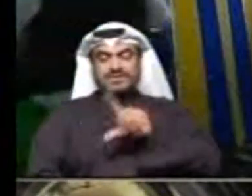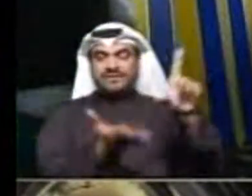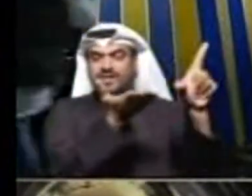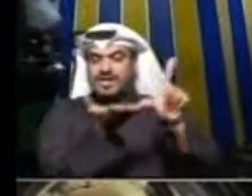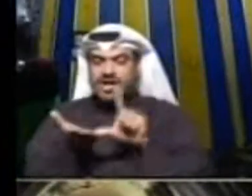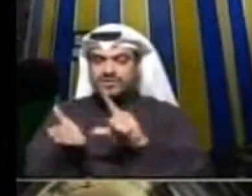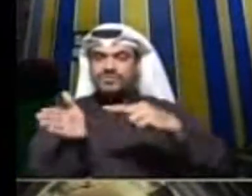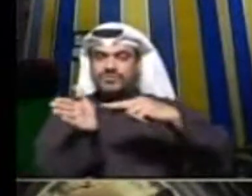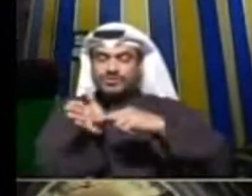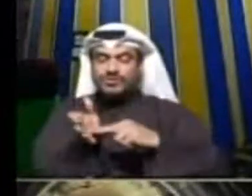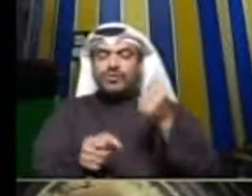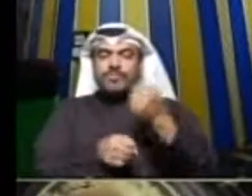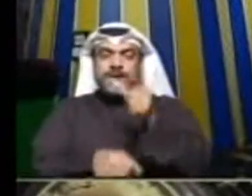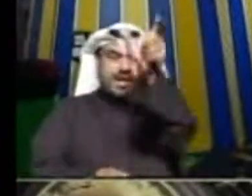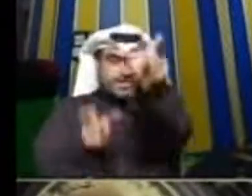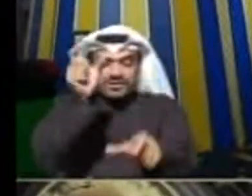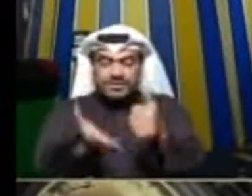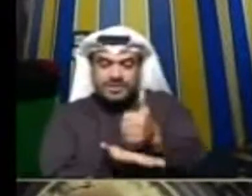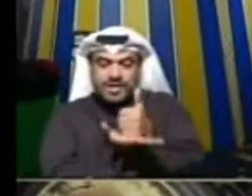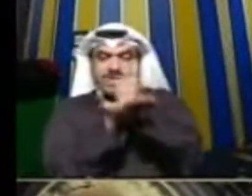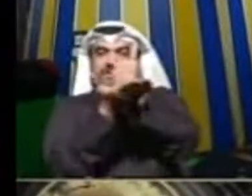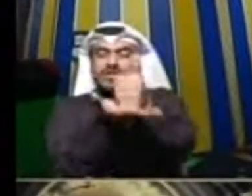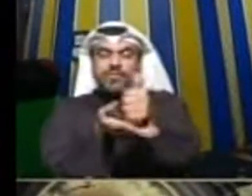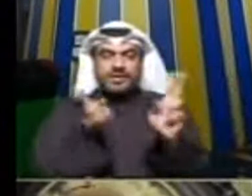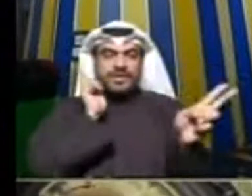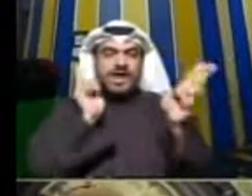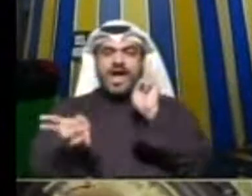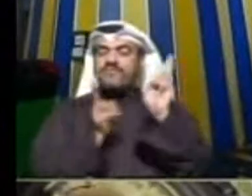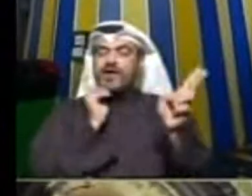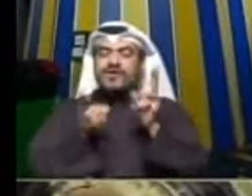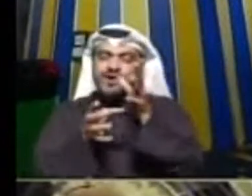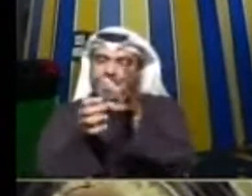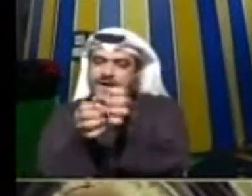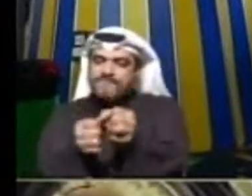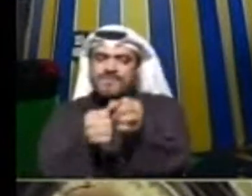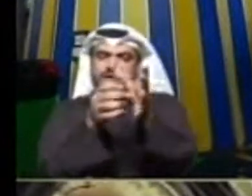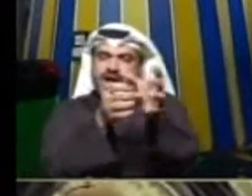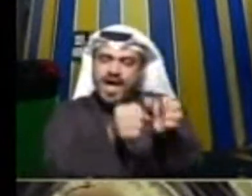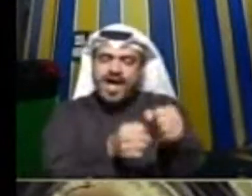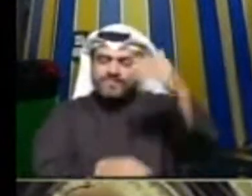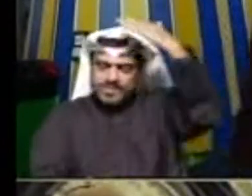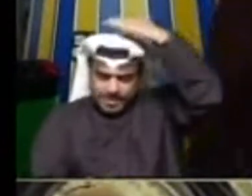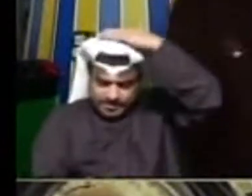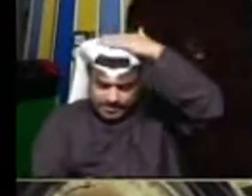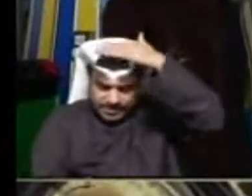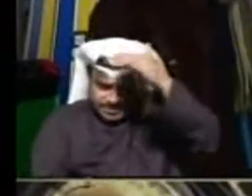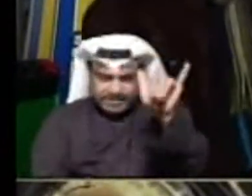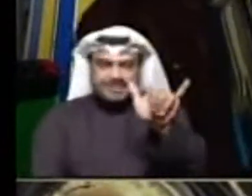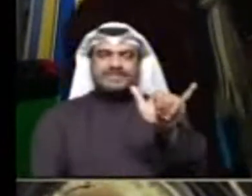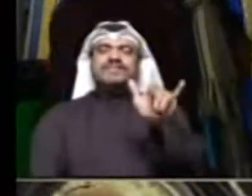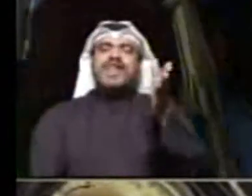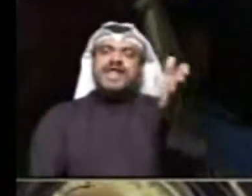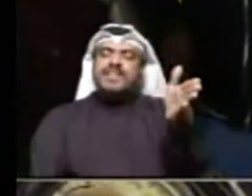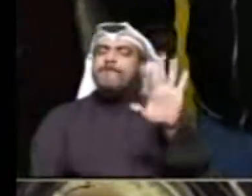وفريق التطوعي لإقامة مثل هذه الاحتفالية لرعاية الأيتام السوريين، وهذا ليس بجديد، بالعكس